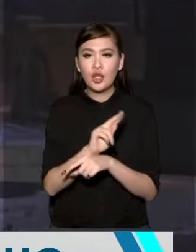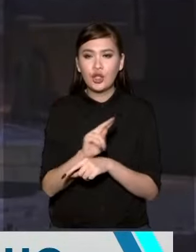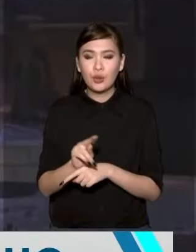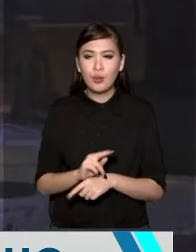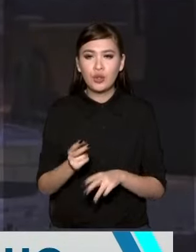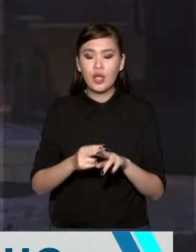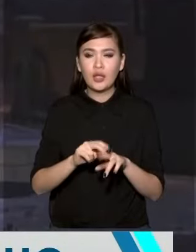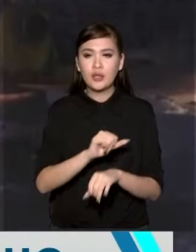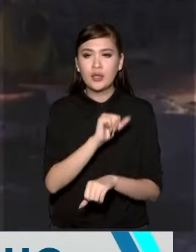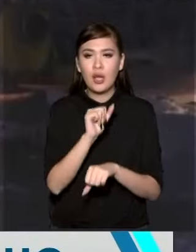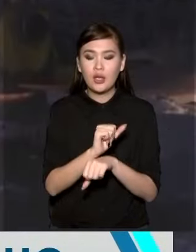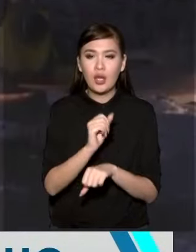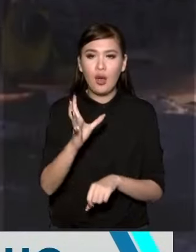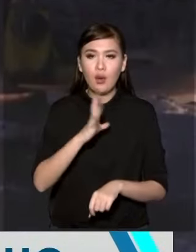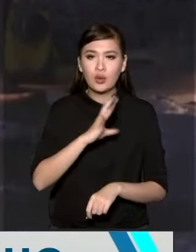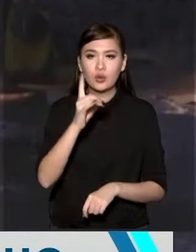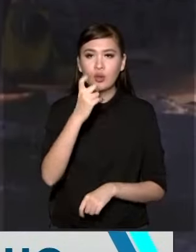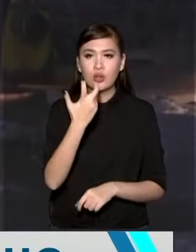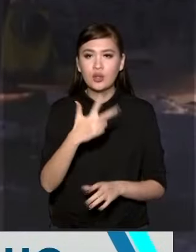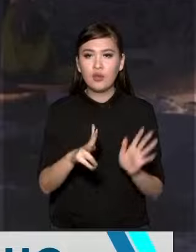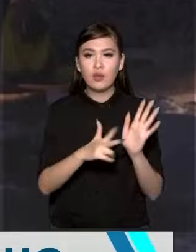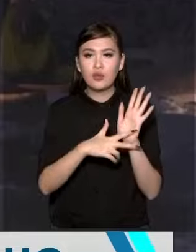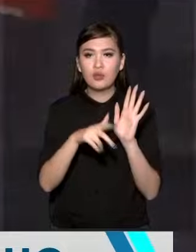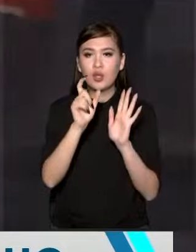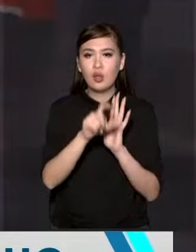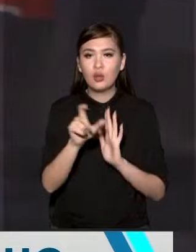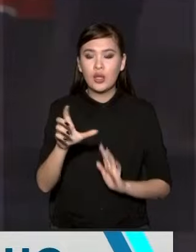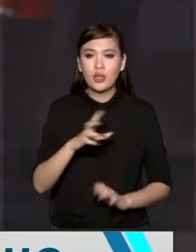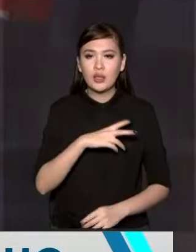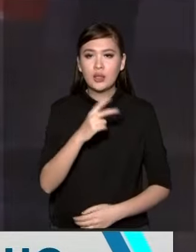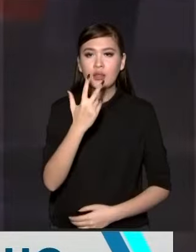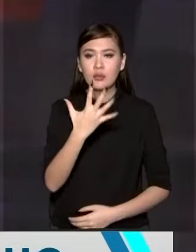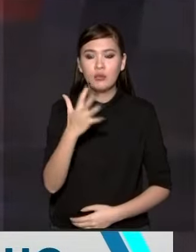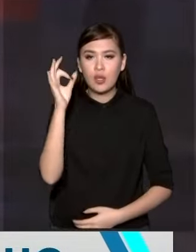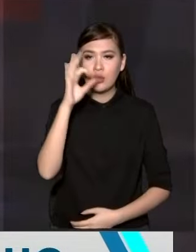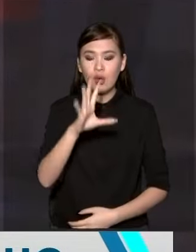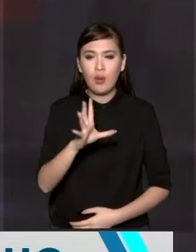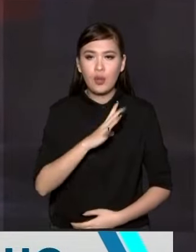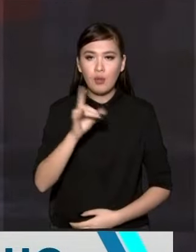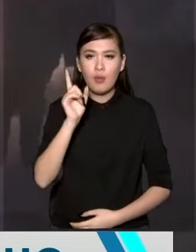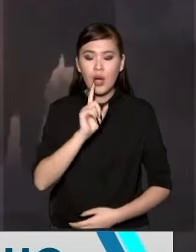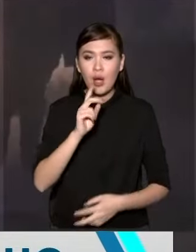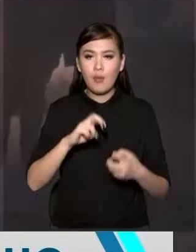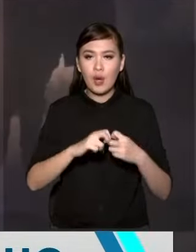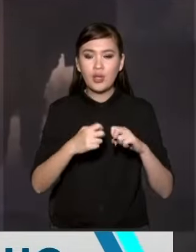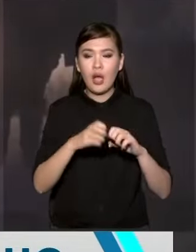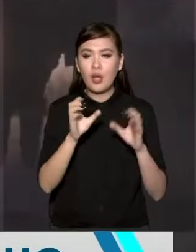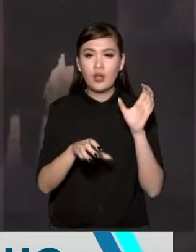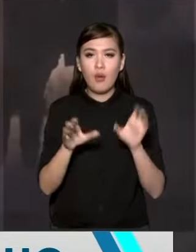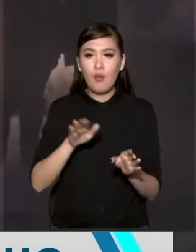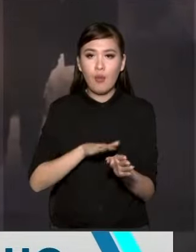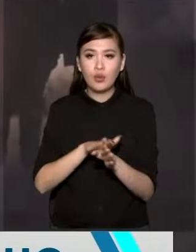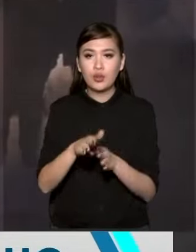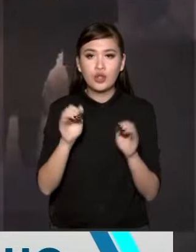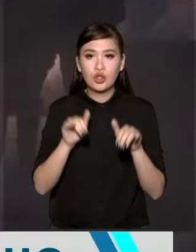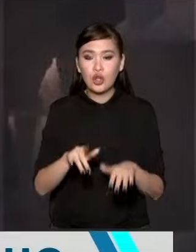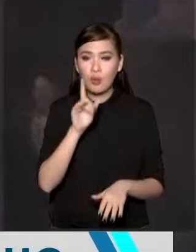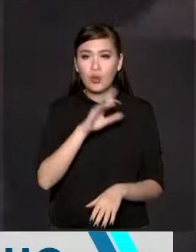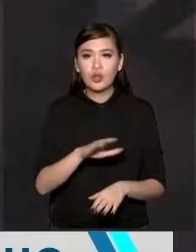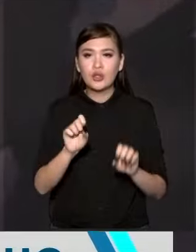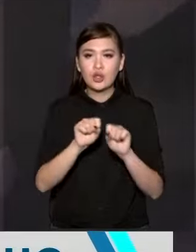ремонтно-восстановительных работах задействовали 138 человек и 35 единиц техники. Но пока проблема с отоплением полностью не решится, школьники